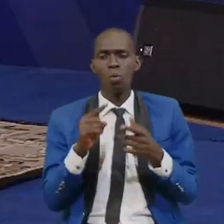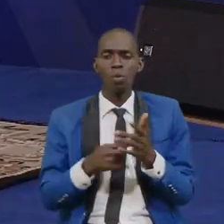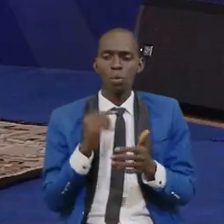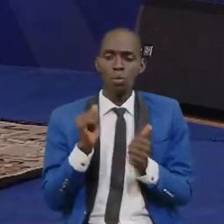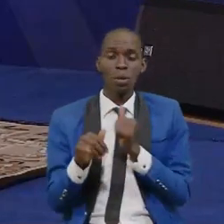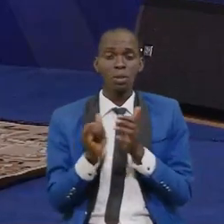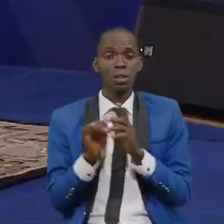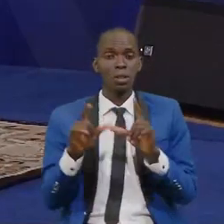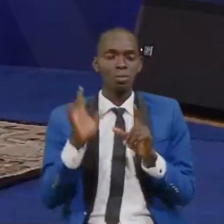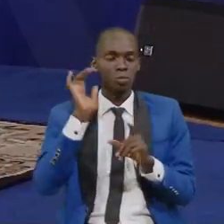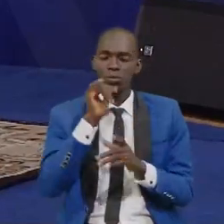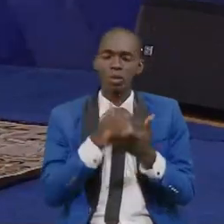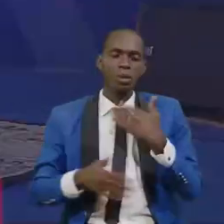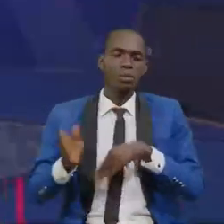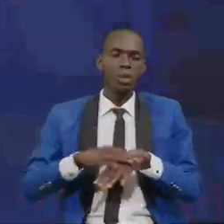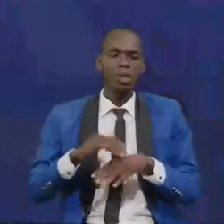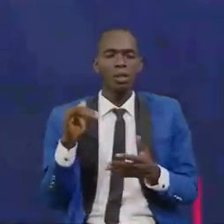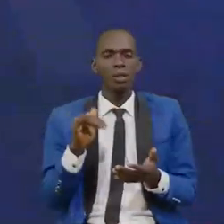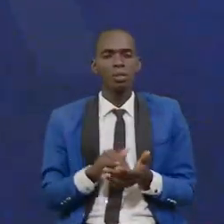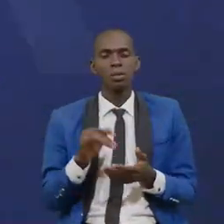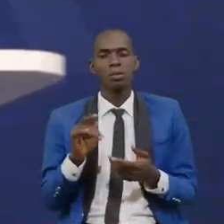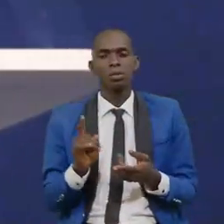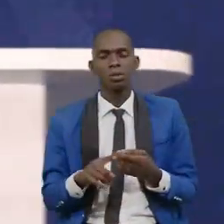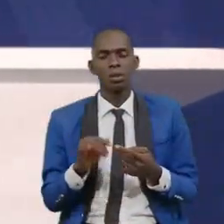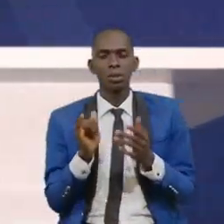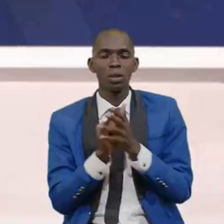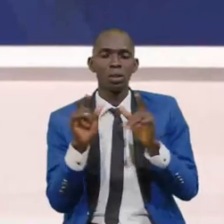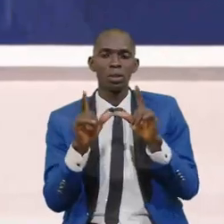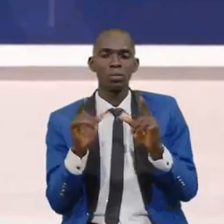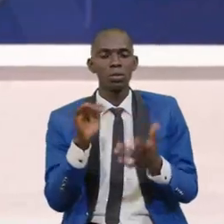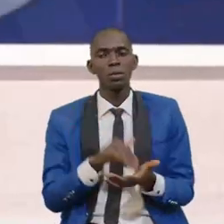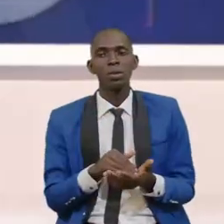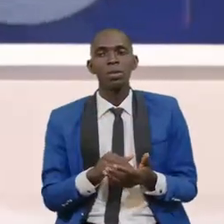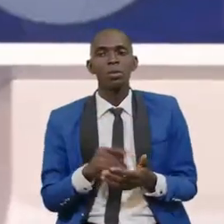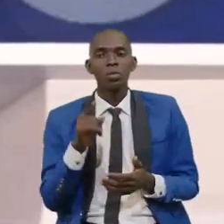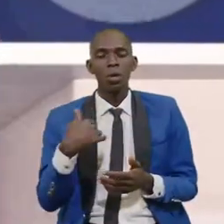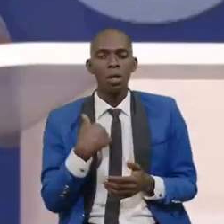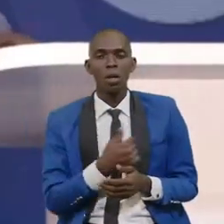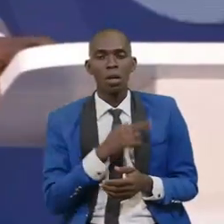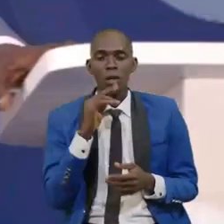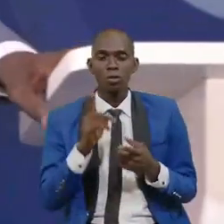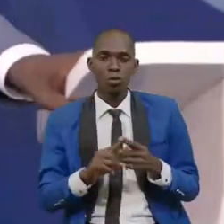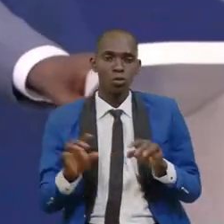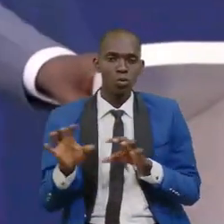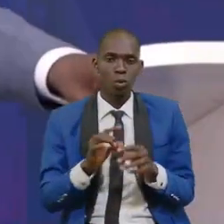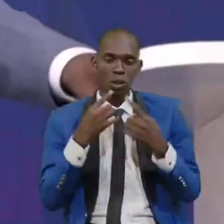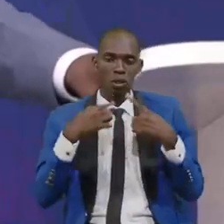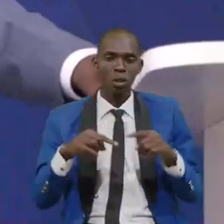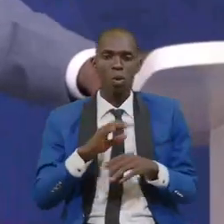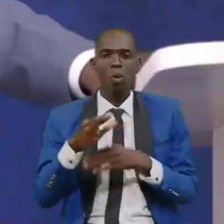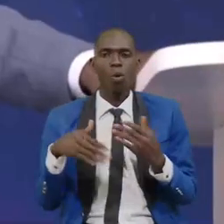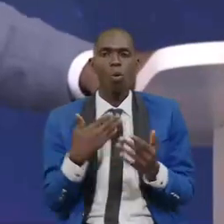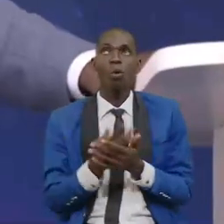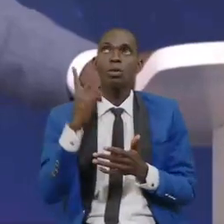cette classe, tu ne reviendras plus dans cette classe. Nous devons faire, nous devons déclarer tout ce qui